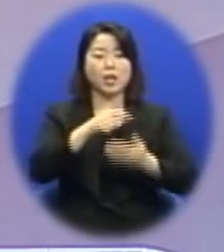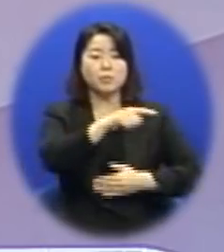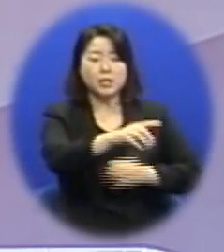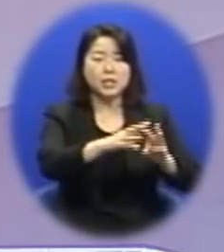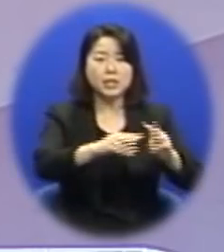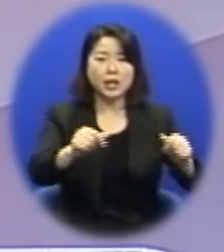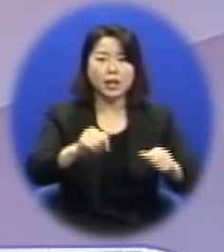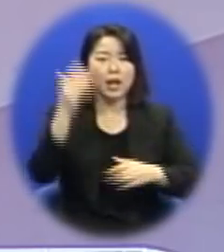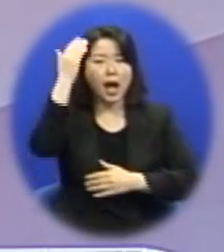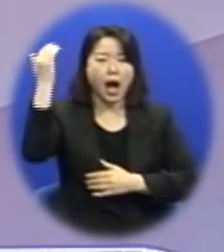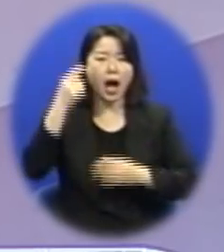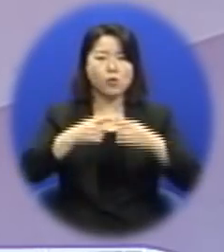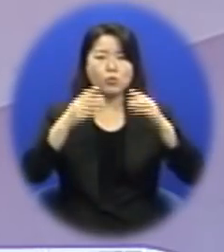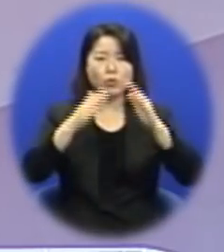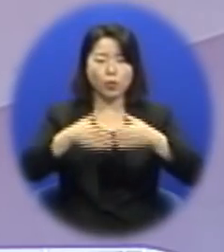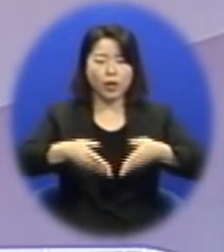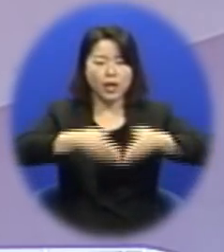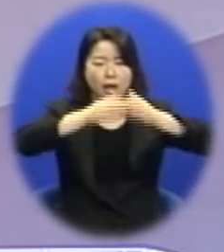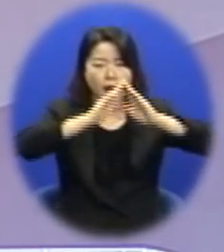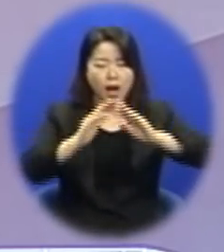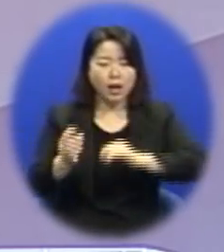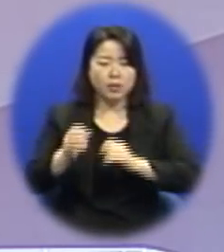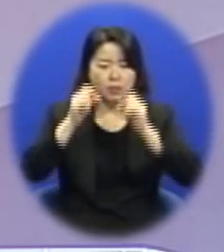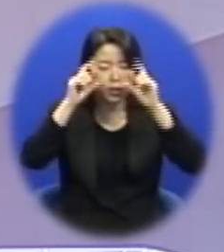깨우시는 일을 하고 계시는지